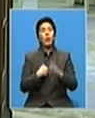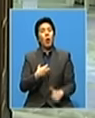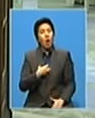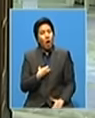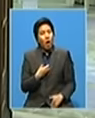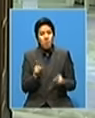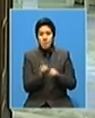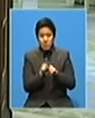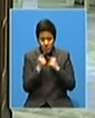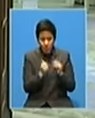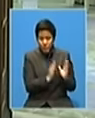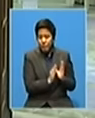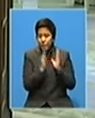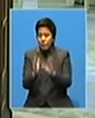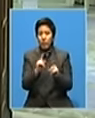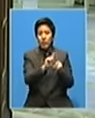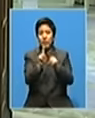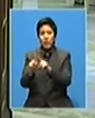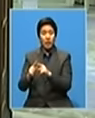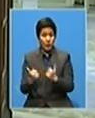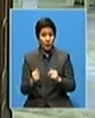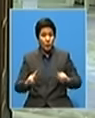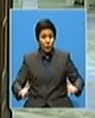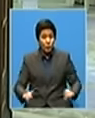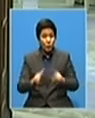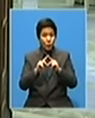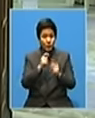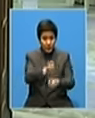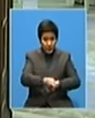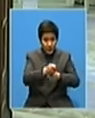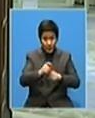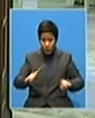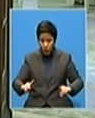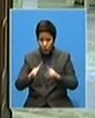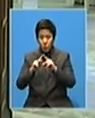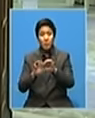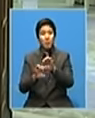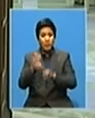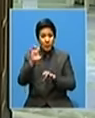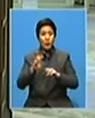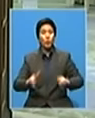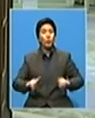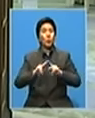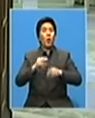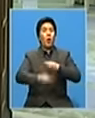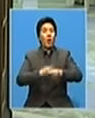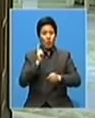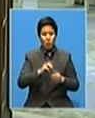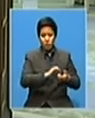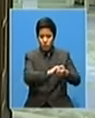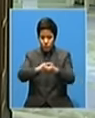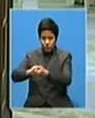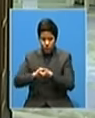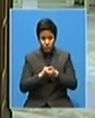นะครับก็ได้ให้ทั้งกระทรวงเกษตรกระทรวงมหาดไทยและก็หน่วยงานที่เกี่ยวข้องกระทรวงพาณิชย์นะครับได้ร่วมกันบูรณาการลงพื้น